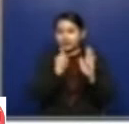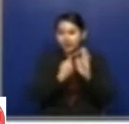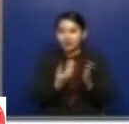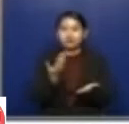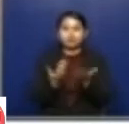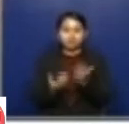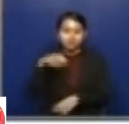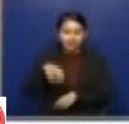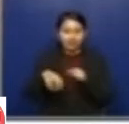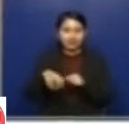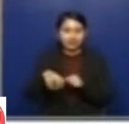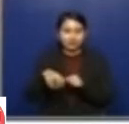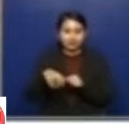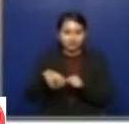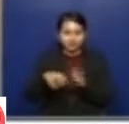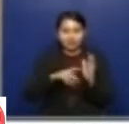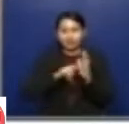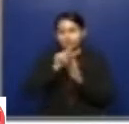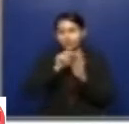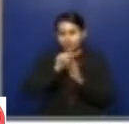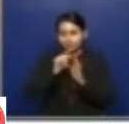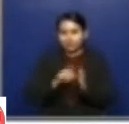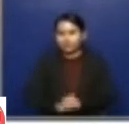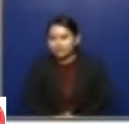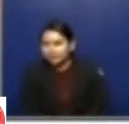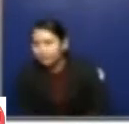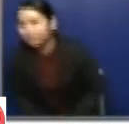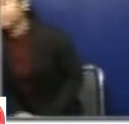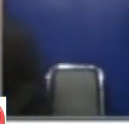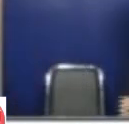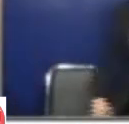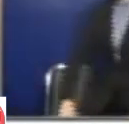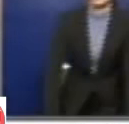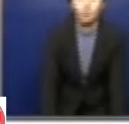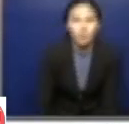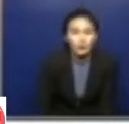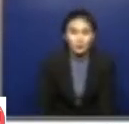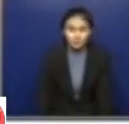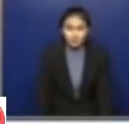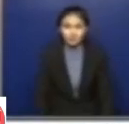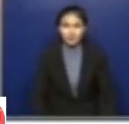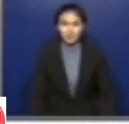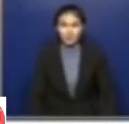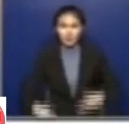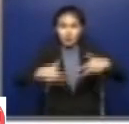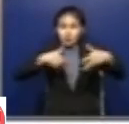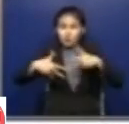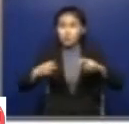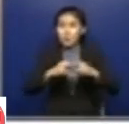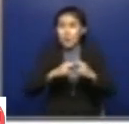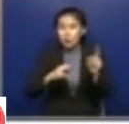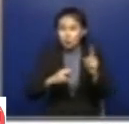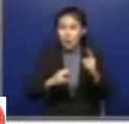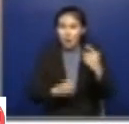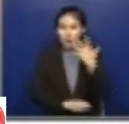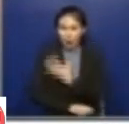องที่ตำบลแม่ตาวจังหวัดตากซึ่งชาวบ้านในพื้นที่ประสบปัญหาด้านสุขภาพด้านสิ่งแวดล้อมเป็นผลอย่างชั